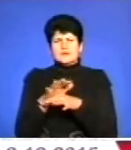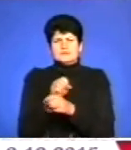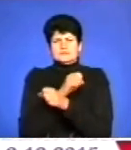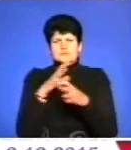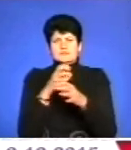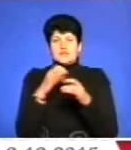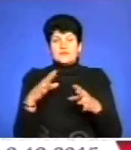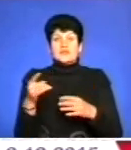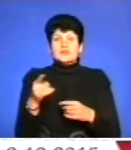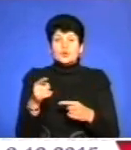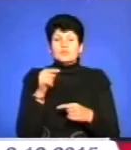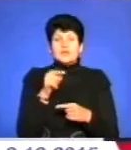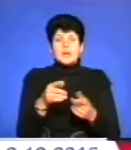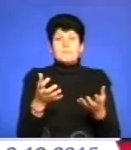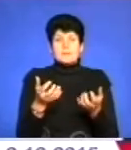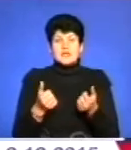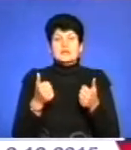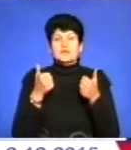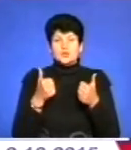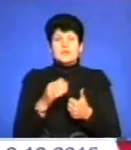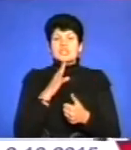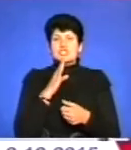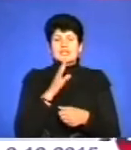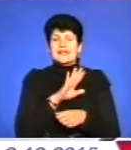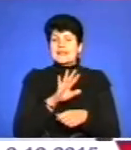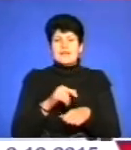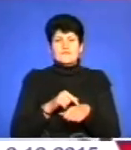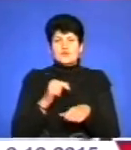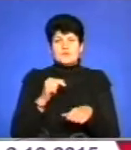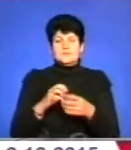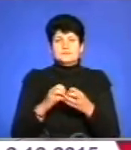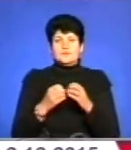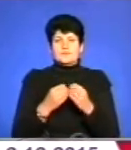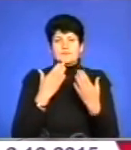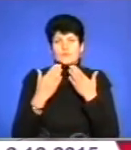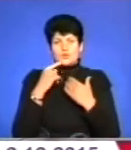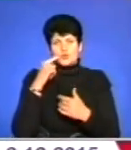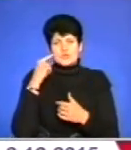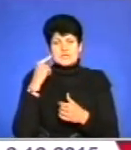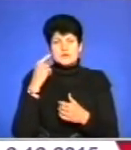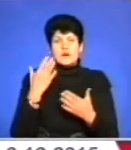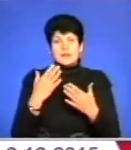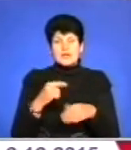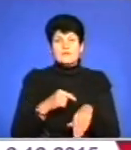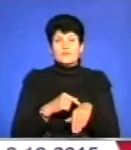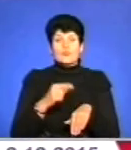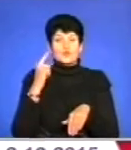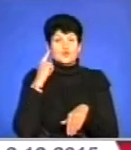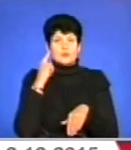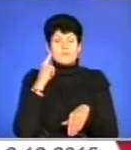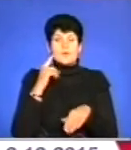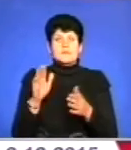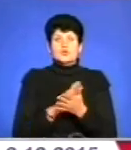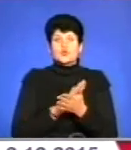У Тернополі, каже, її прийняли добре. Жінка не відчувала дискомфорту, спілкуючись російською. Однак, коли почула про безкоштовні